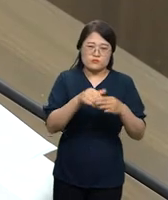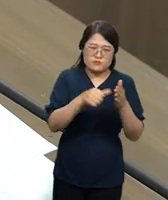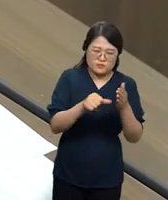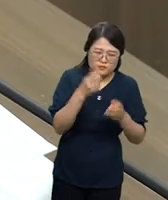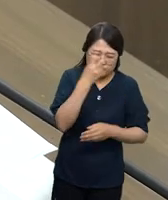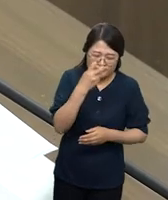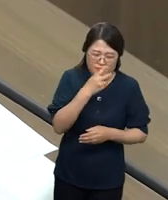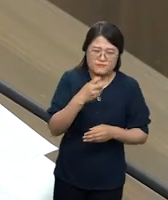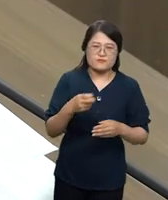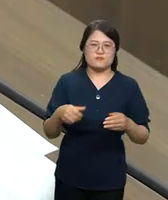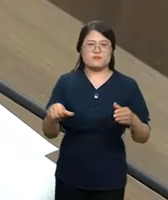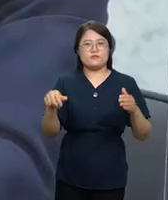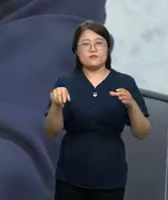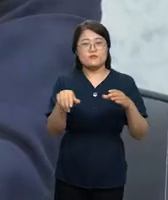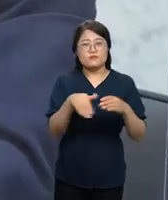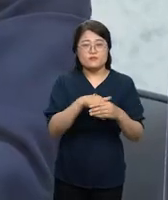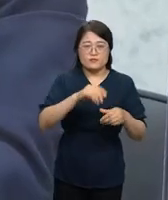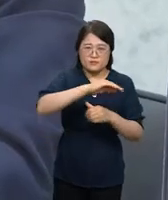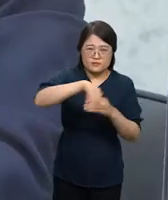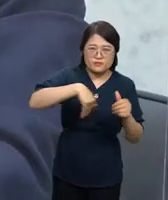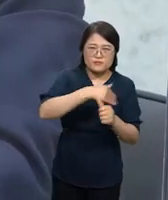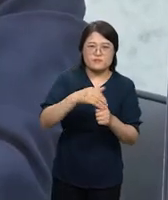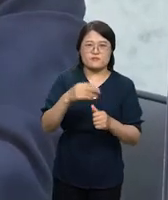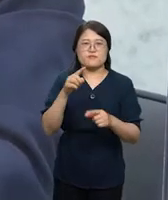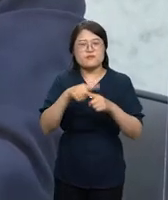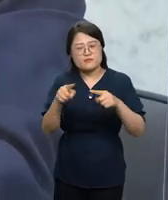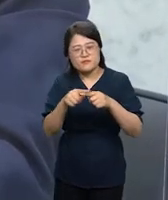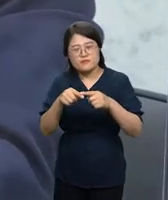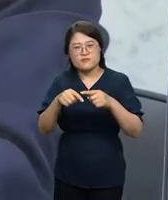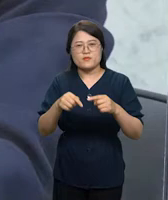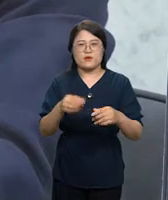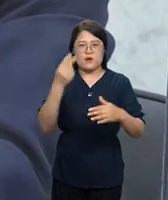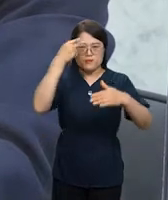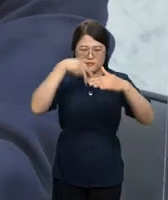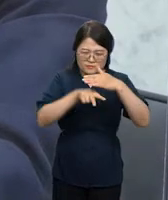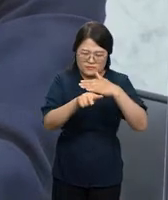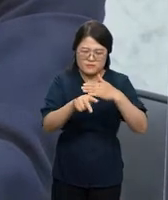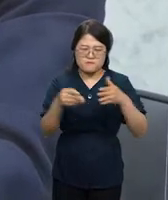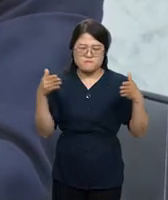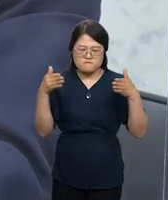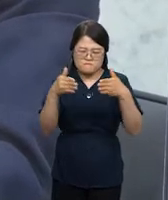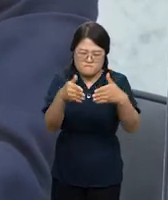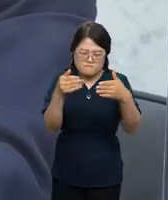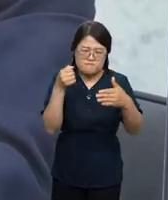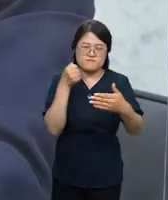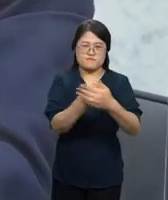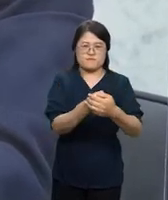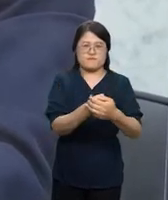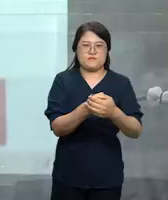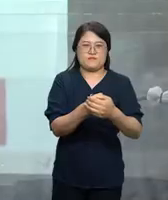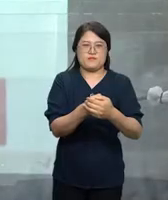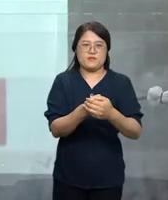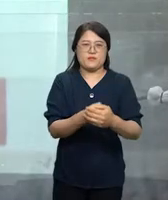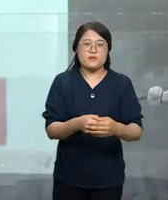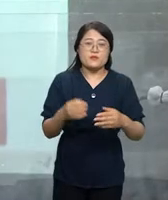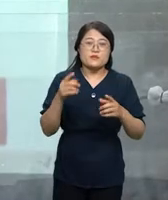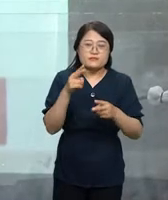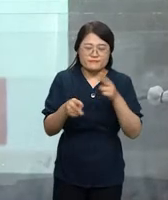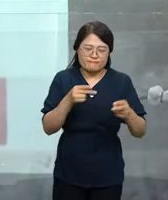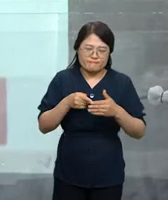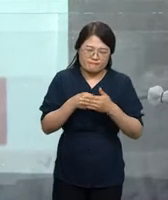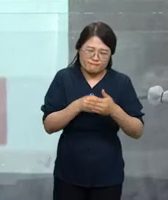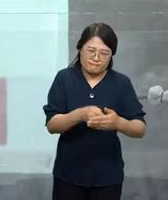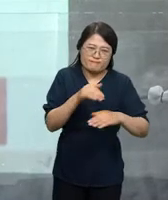의왕시 문화자원조사 및 문화환경진단, 문화도시 비전 및 추진 방향 설정, 문화도시 사업 추진 계획